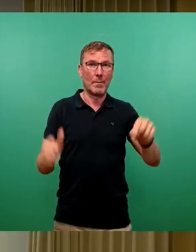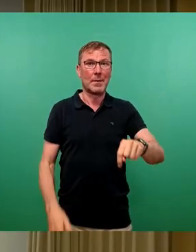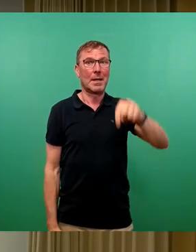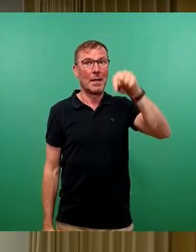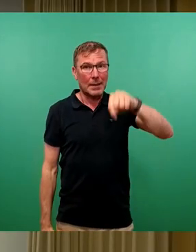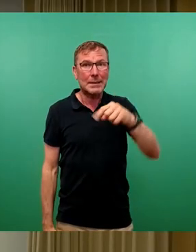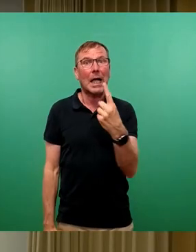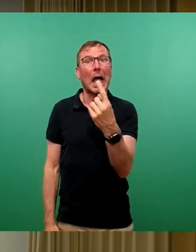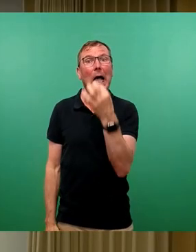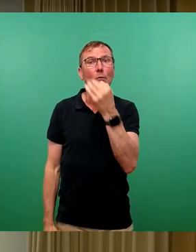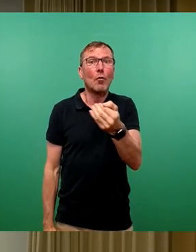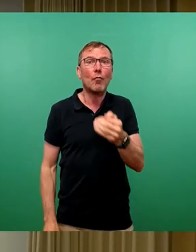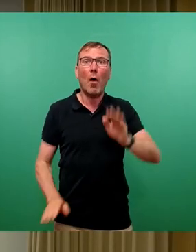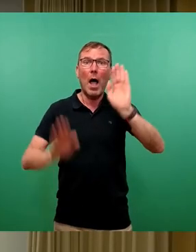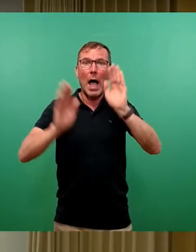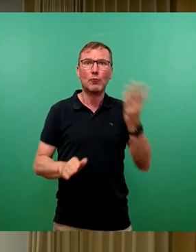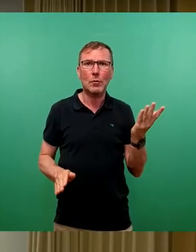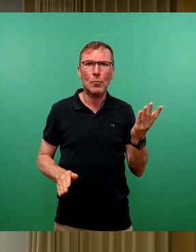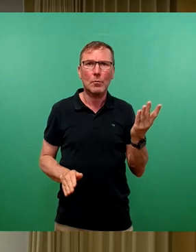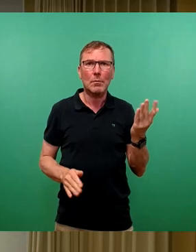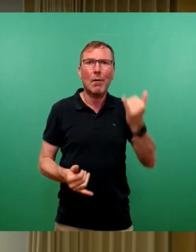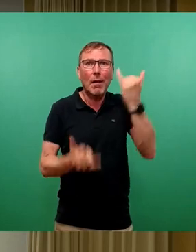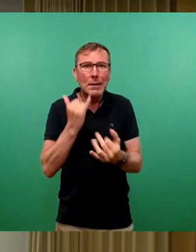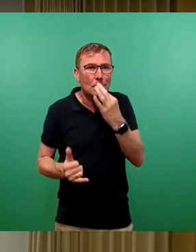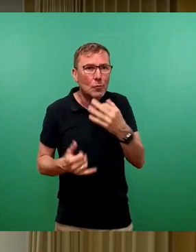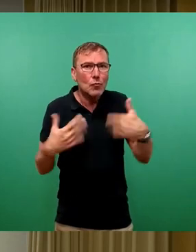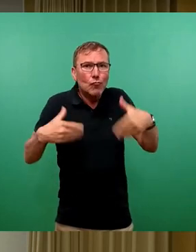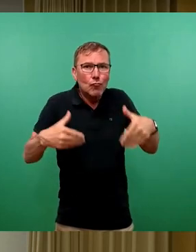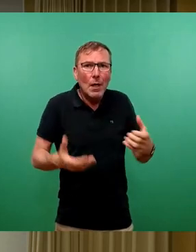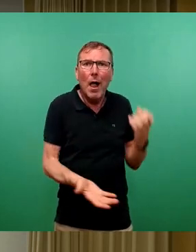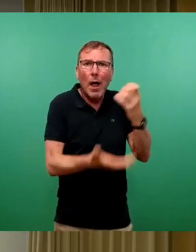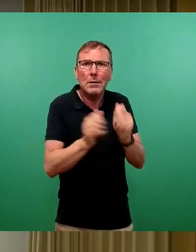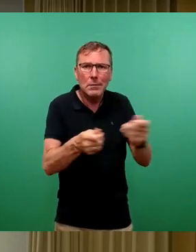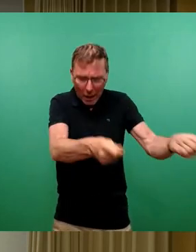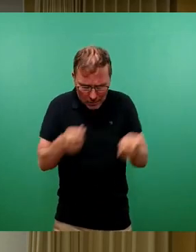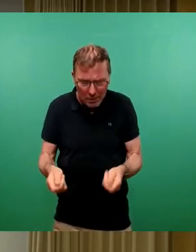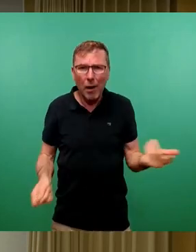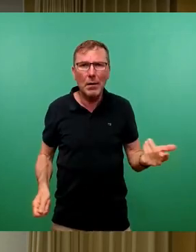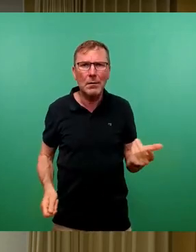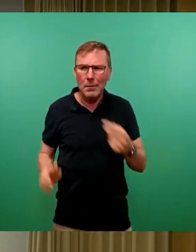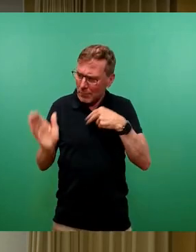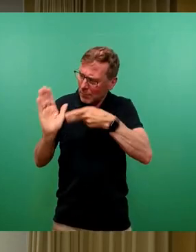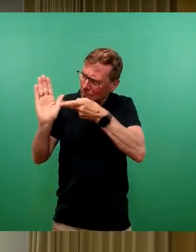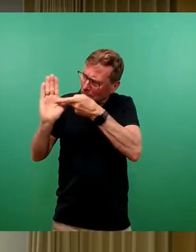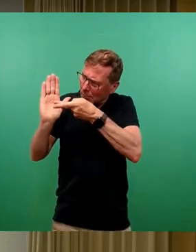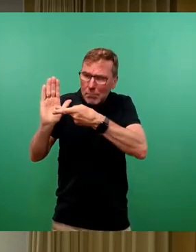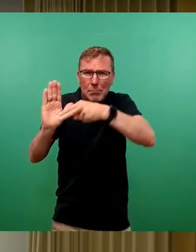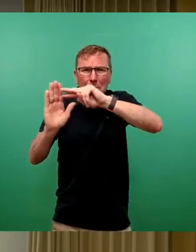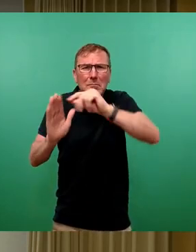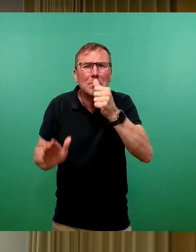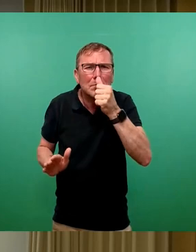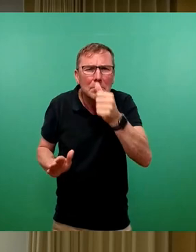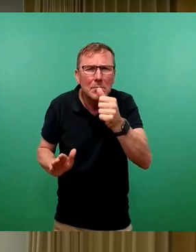vor der Abstimmung, kommt also ein Ersetzungsantrag. Und da gibt es dann eine geringfügige